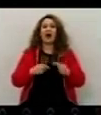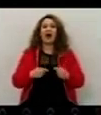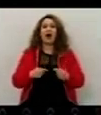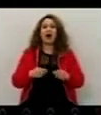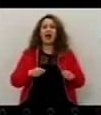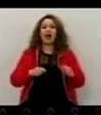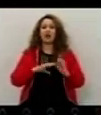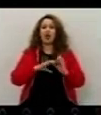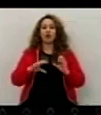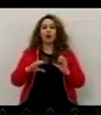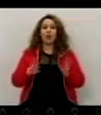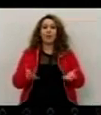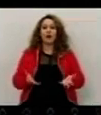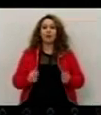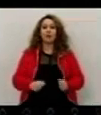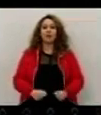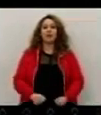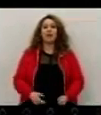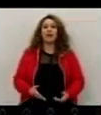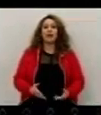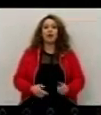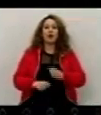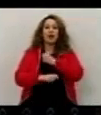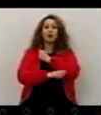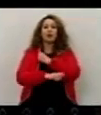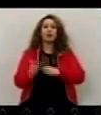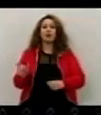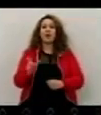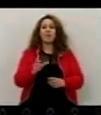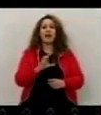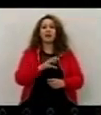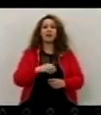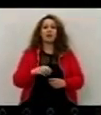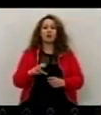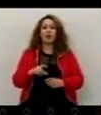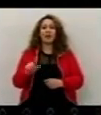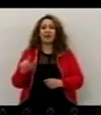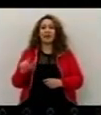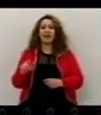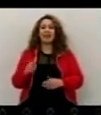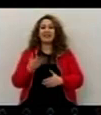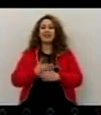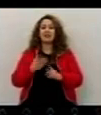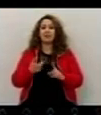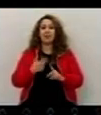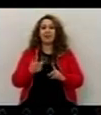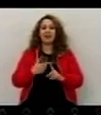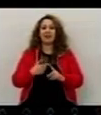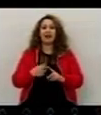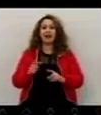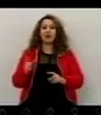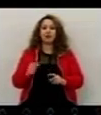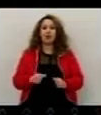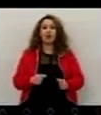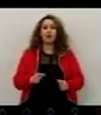النقل. كما تتوفر المناطق الصحراوية على العديد من المؤسسات والهيئات التأطير المختلفة، خاصة